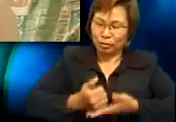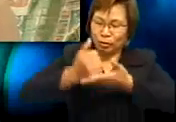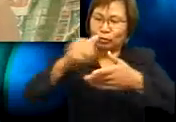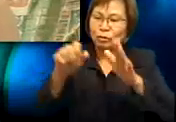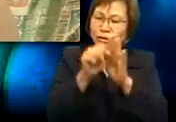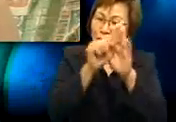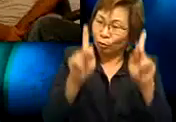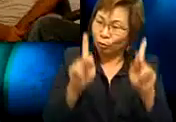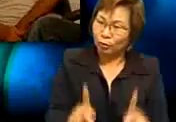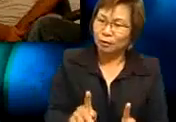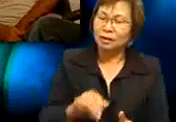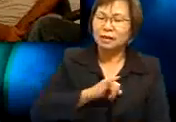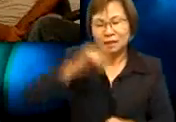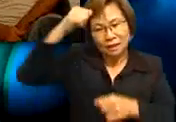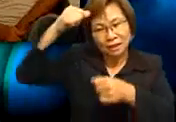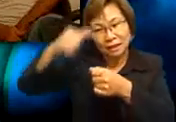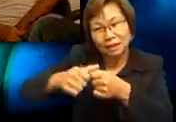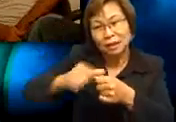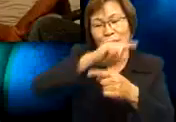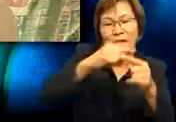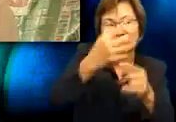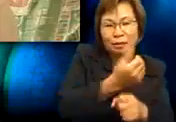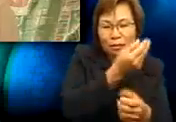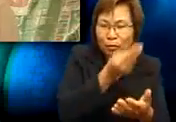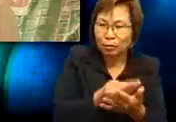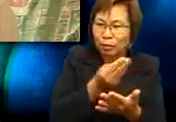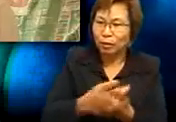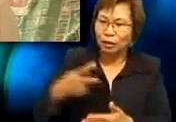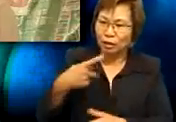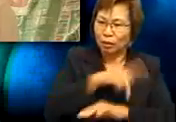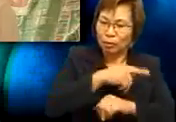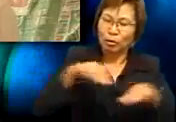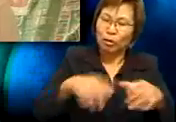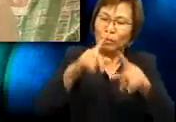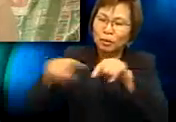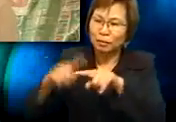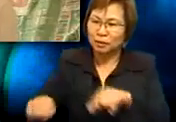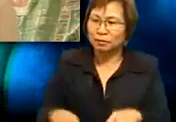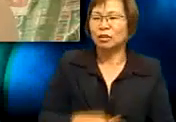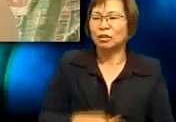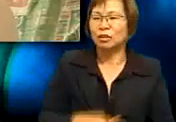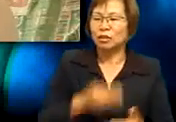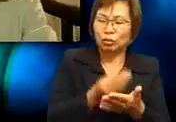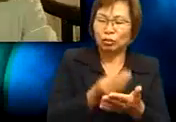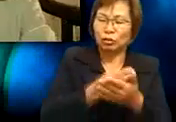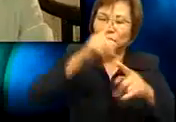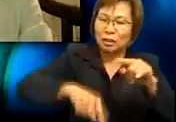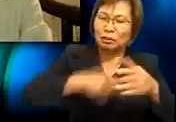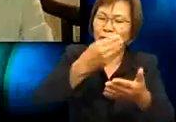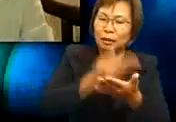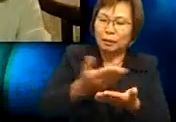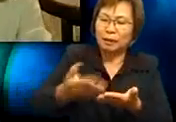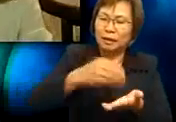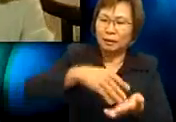membantu seseorang. Saya ingat bila dapat duit, kita boleh buat macam-macam. Duit tak boleh